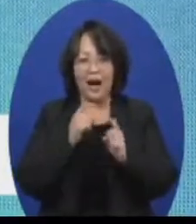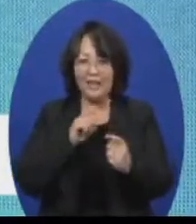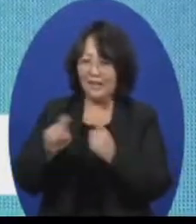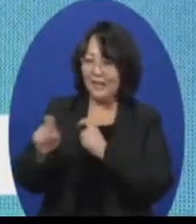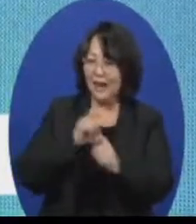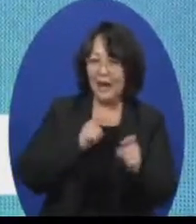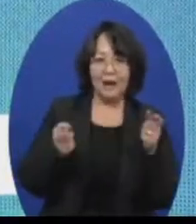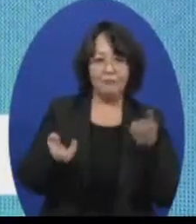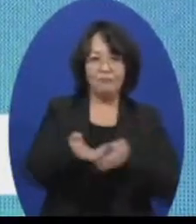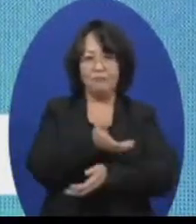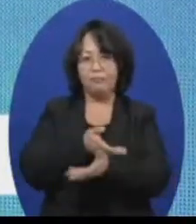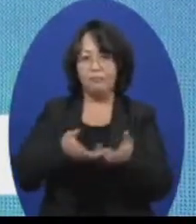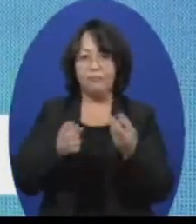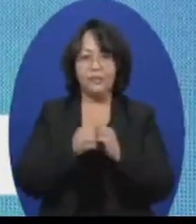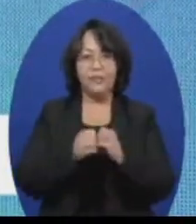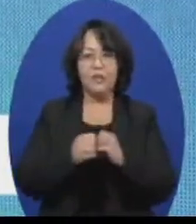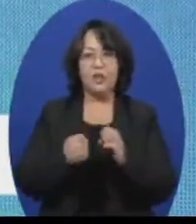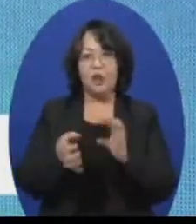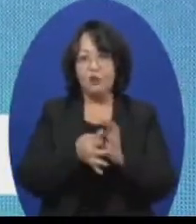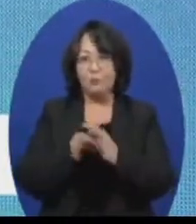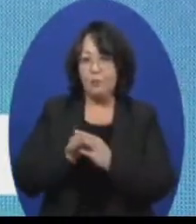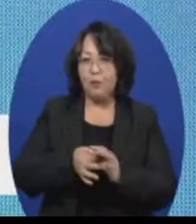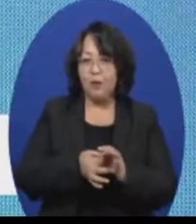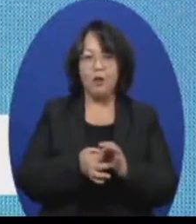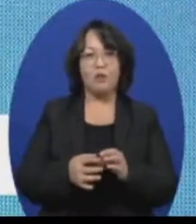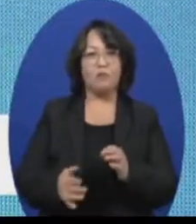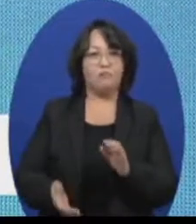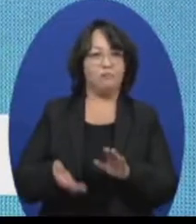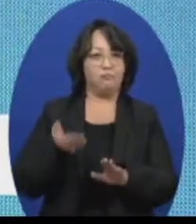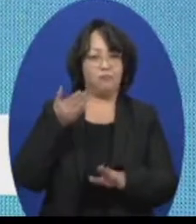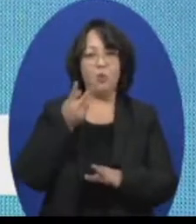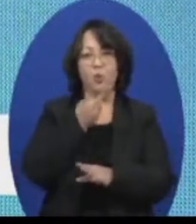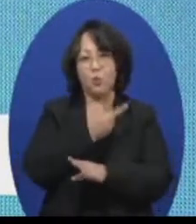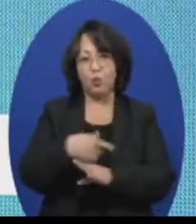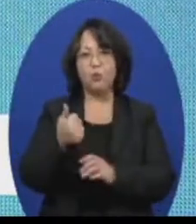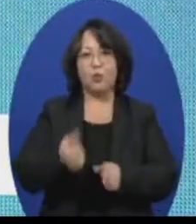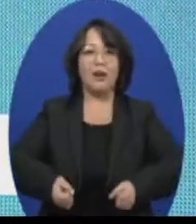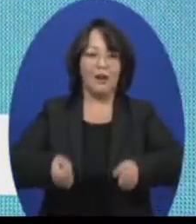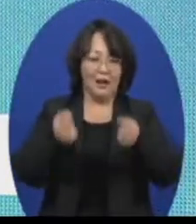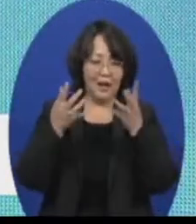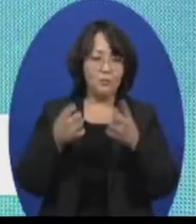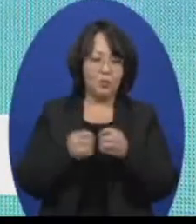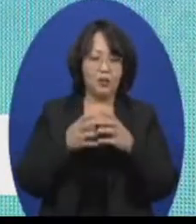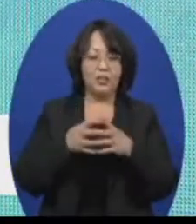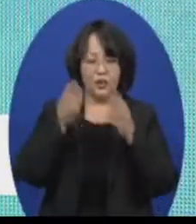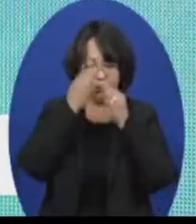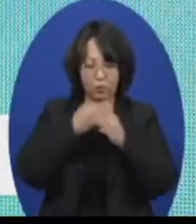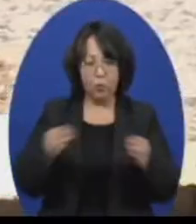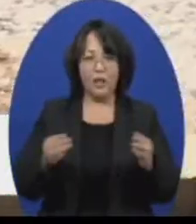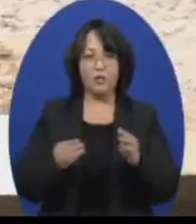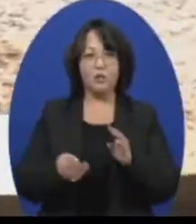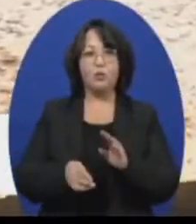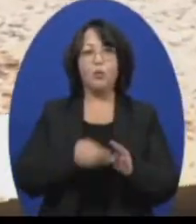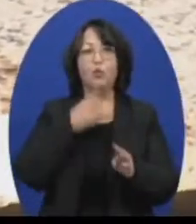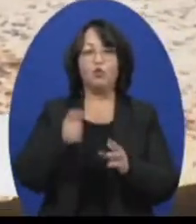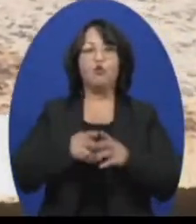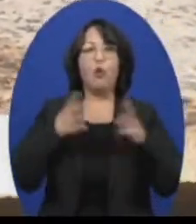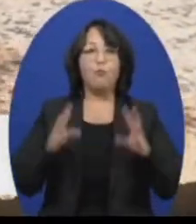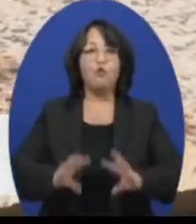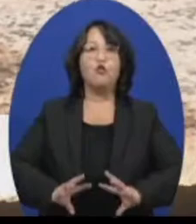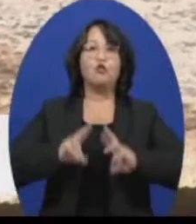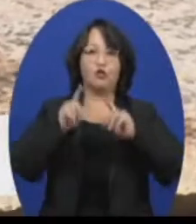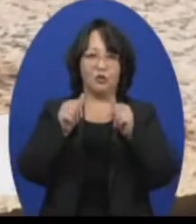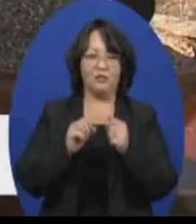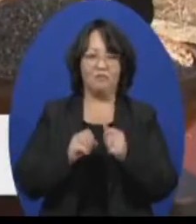ажиллана. Дэвшил гарна, үр бүтээл гарна гэж ингэж бодож байгаа. Энэ бол шинжилгээ хөгжүүлж байгаа том өөрчлөлт шүү.